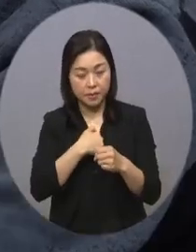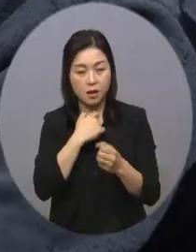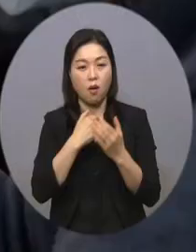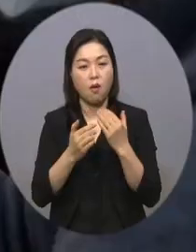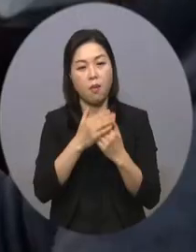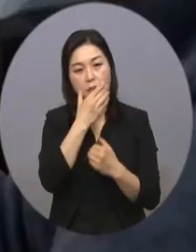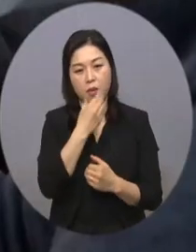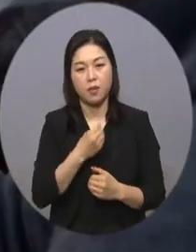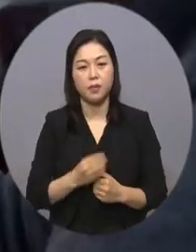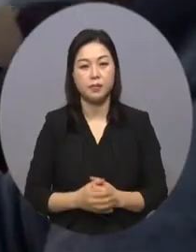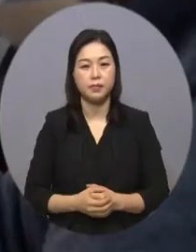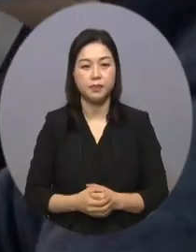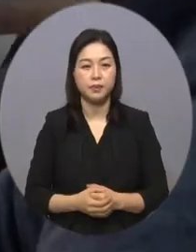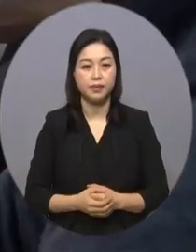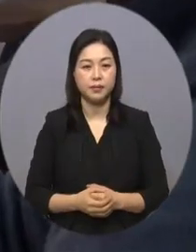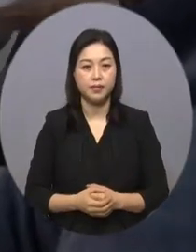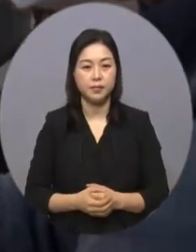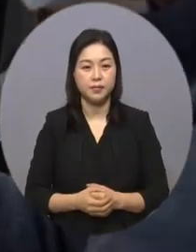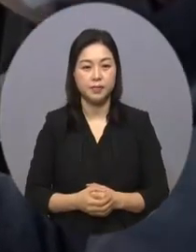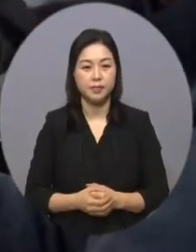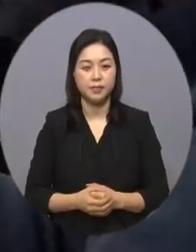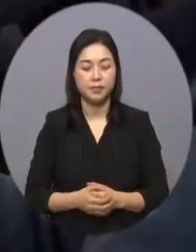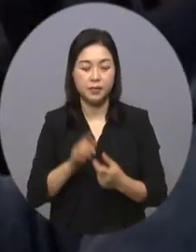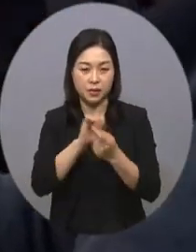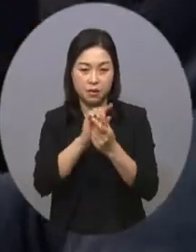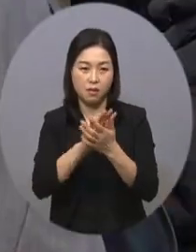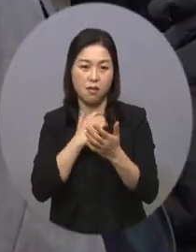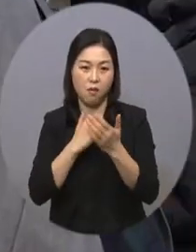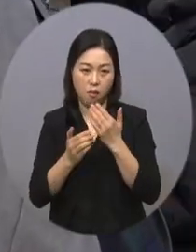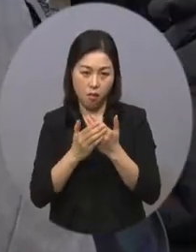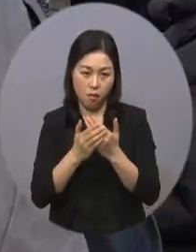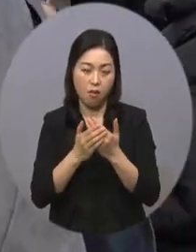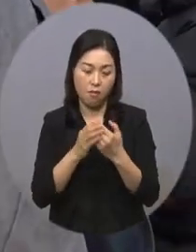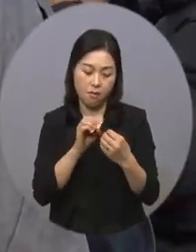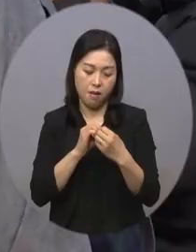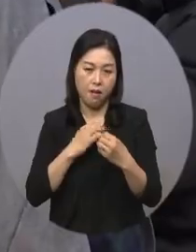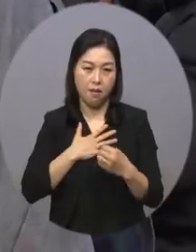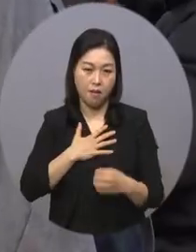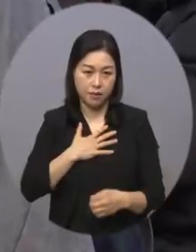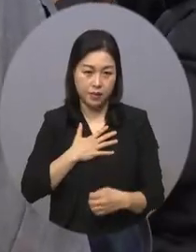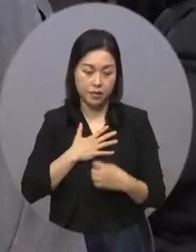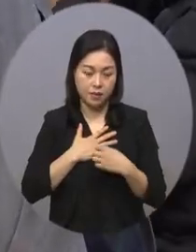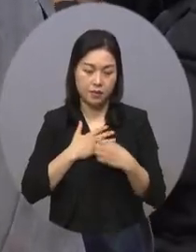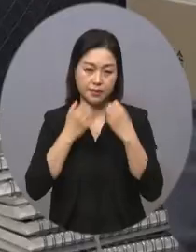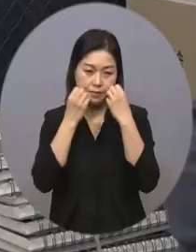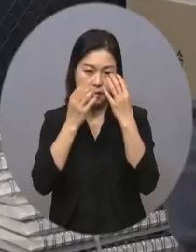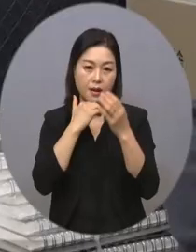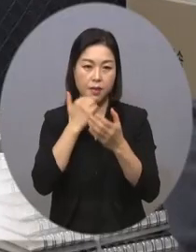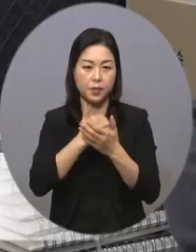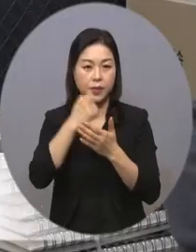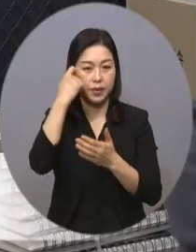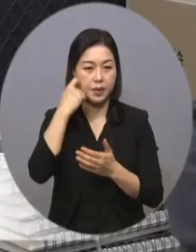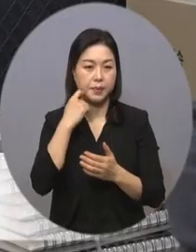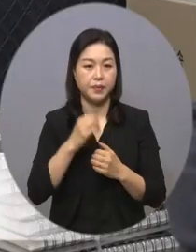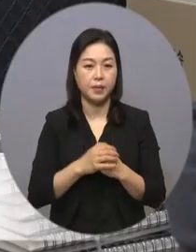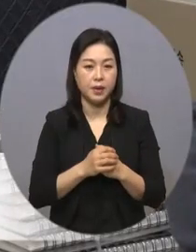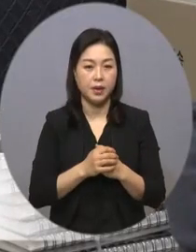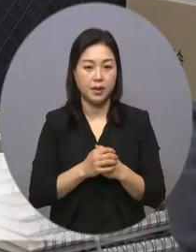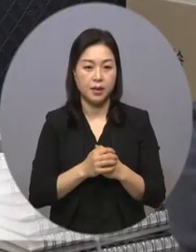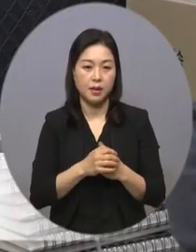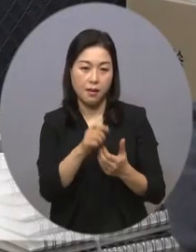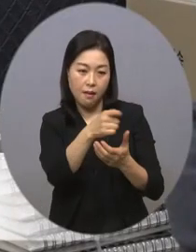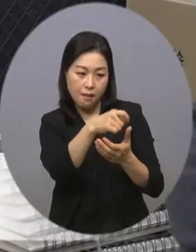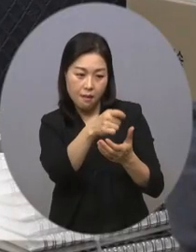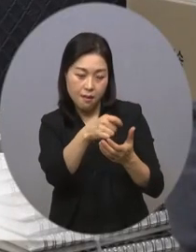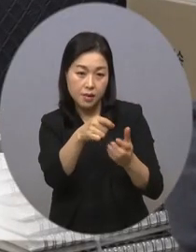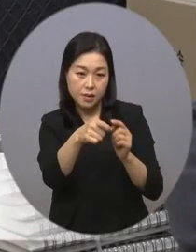같아요. 현장 체험 활동을 통해 느끼는 감흥은 새로운 감동이기도 합니다. 글씨가 스스로를